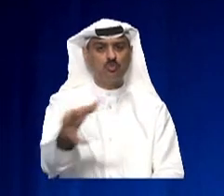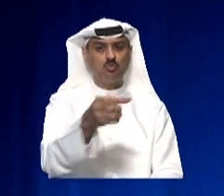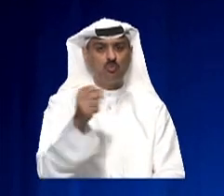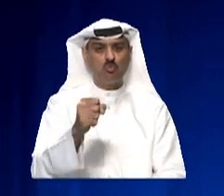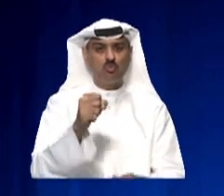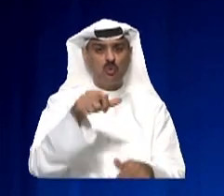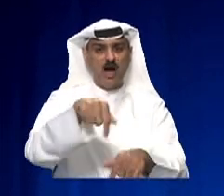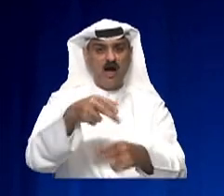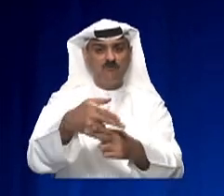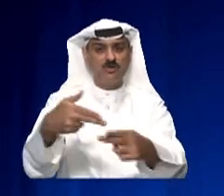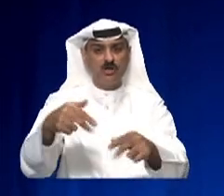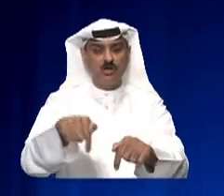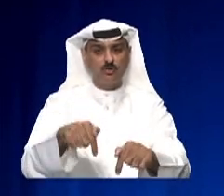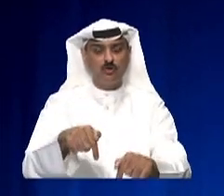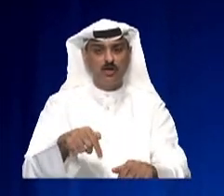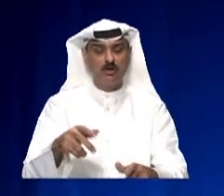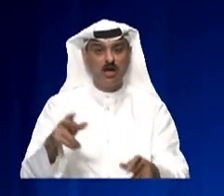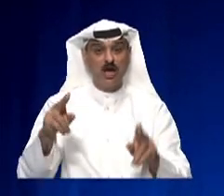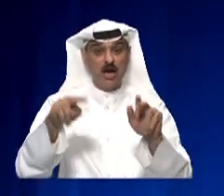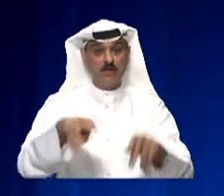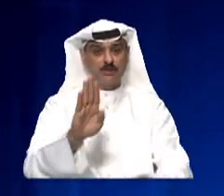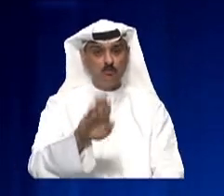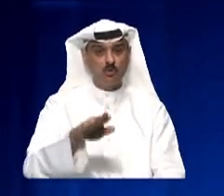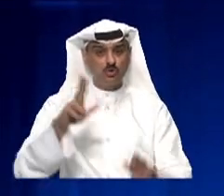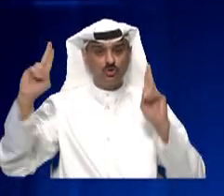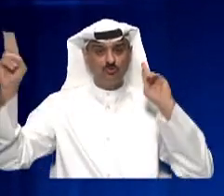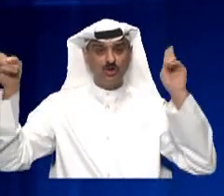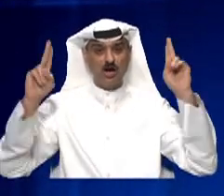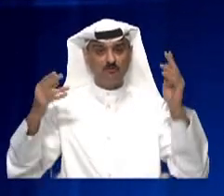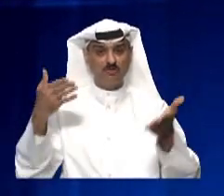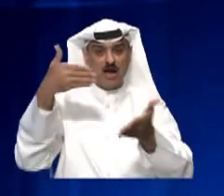الأحمد الجابر الصباح لحضور حفل ختام البطولة في الساعة